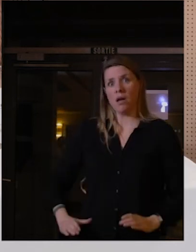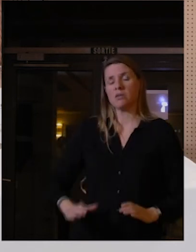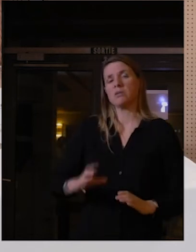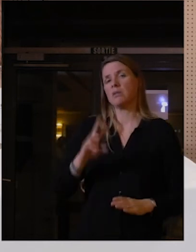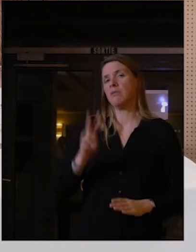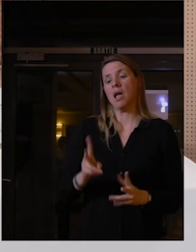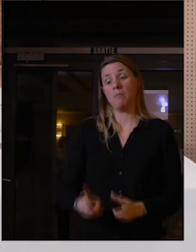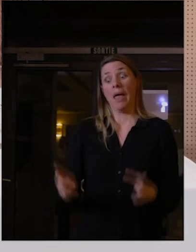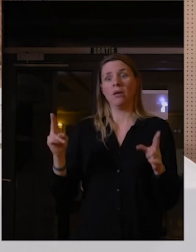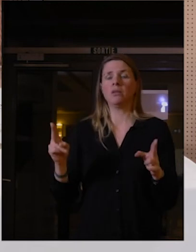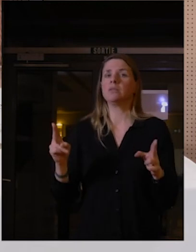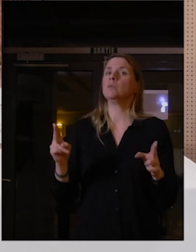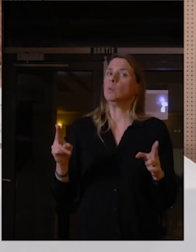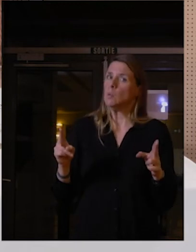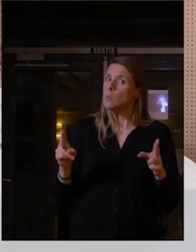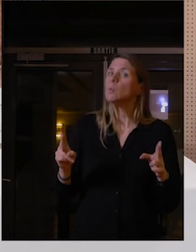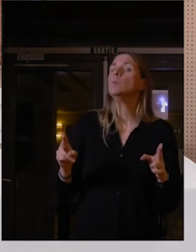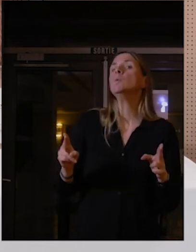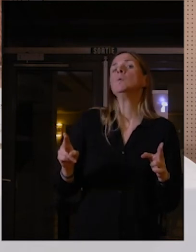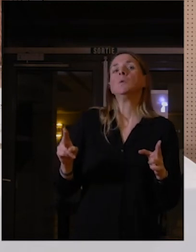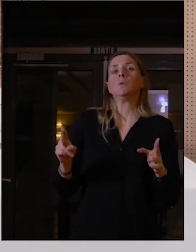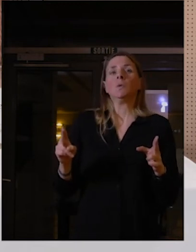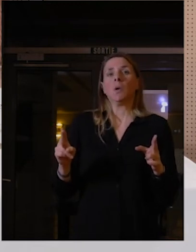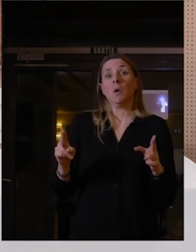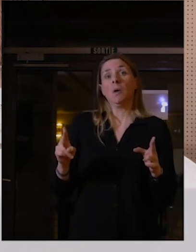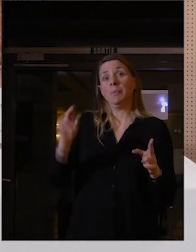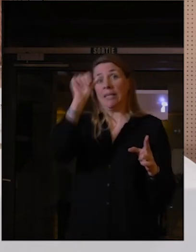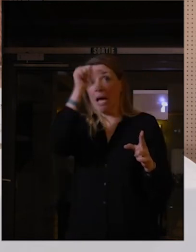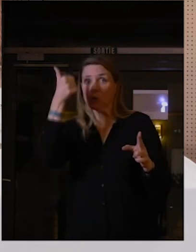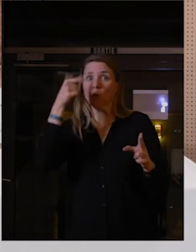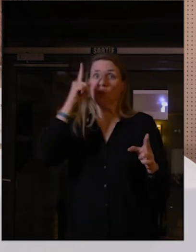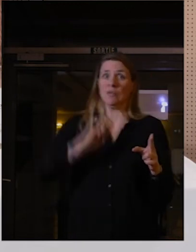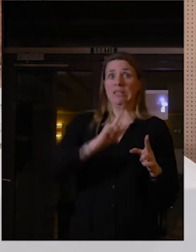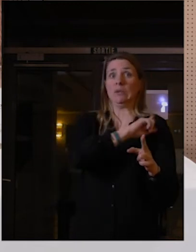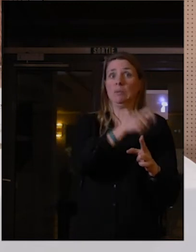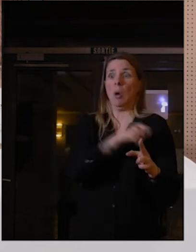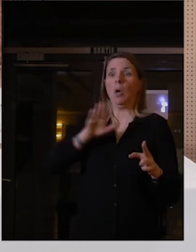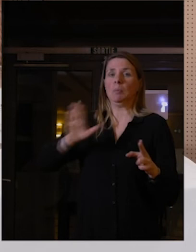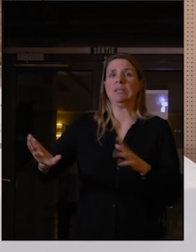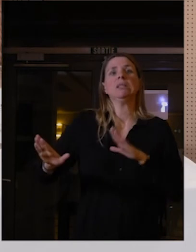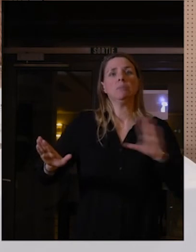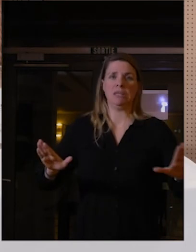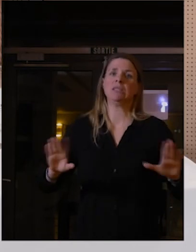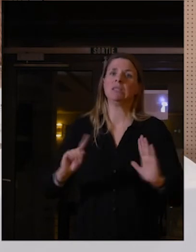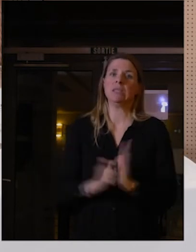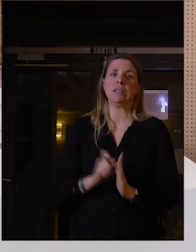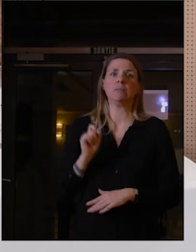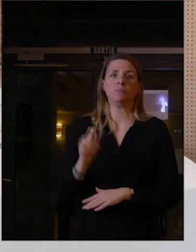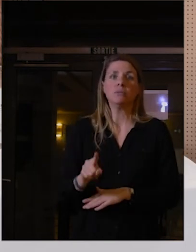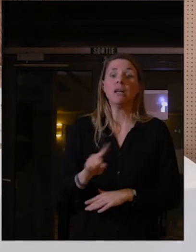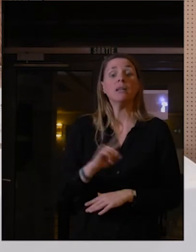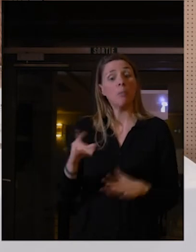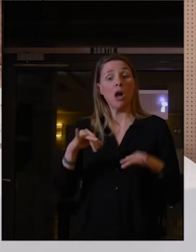faisaient les vraies distinctions au niveau des sports. Je ne pense pas que ce soit les jeunes qui